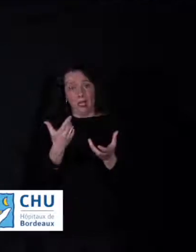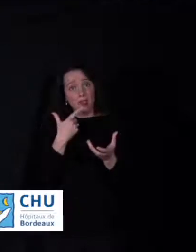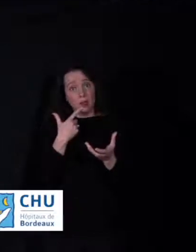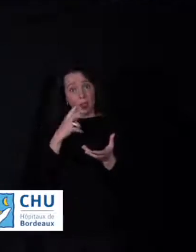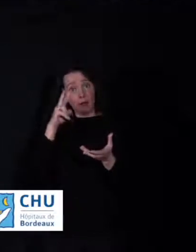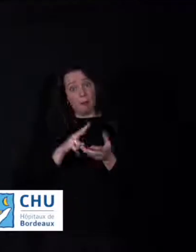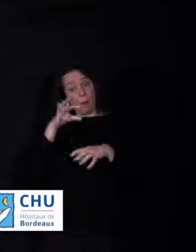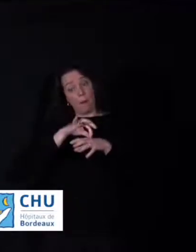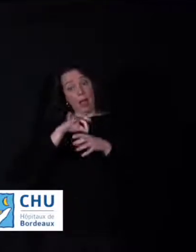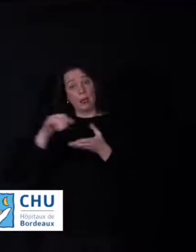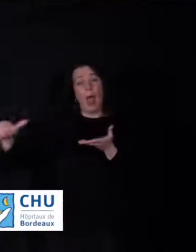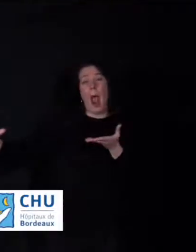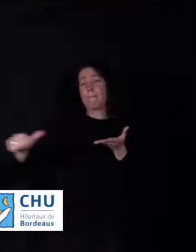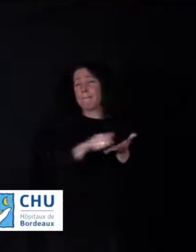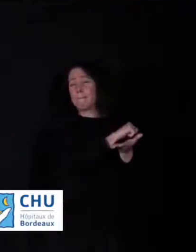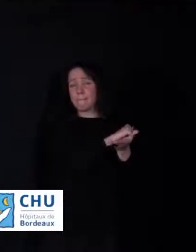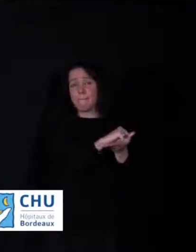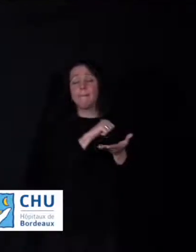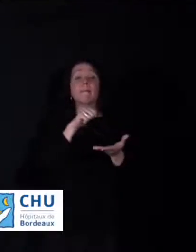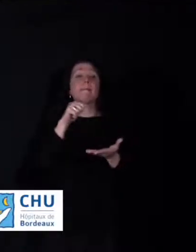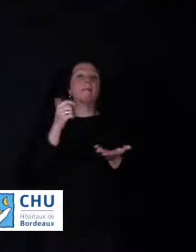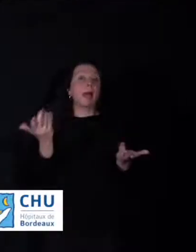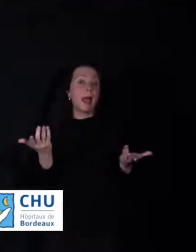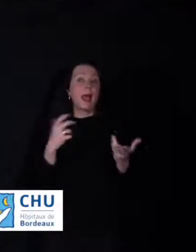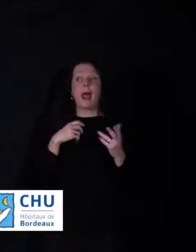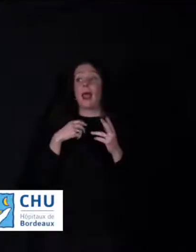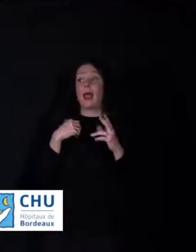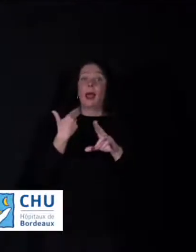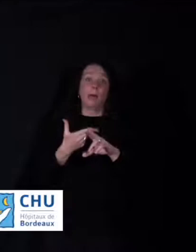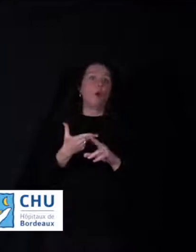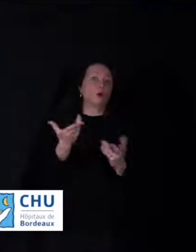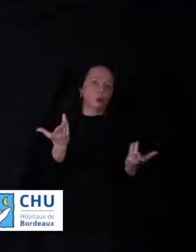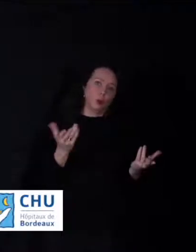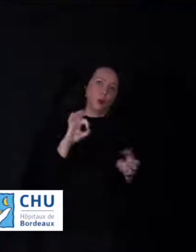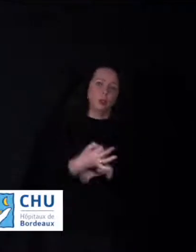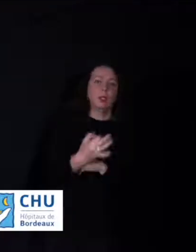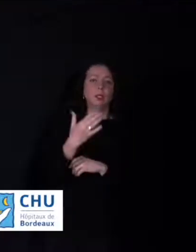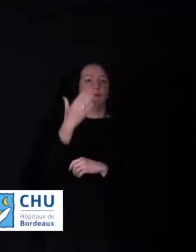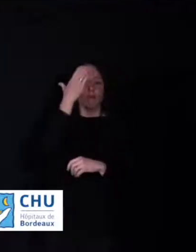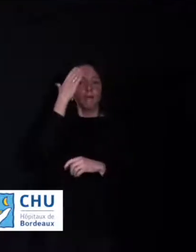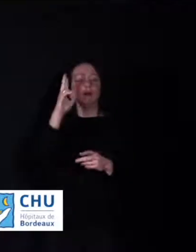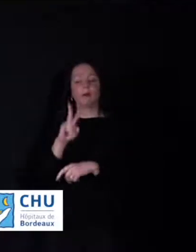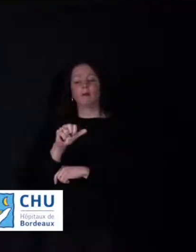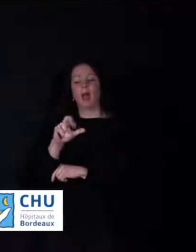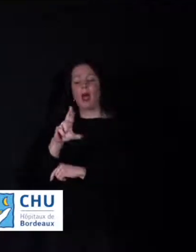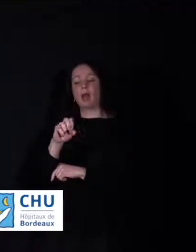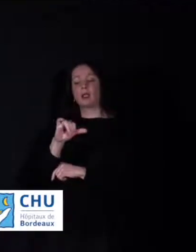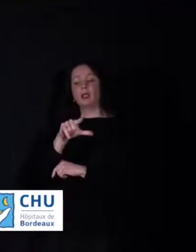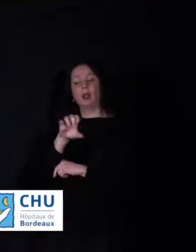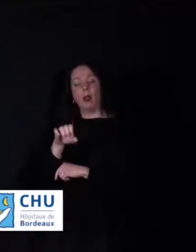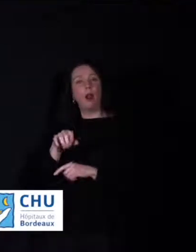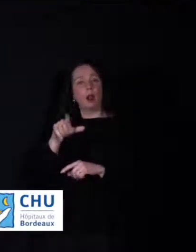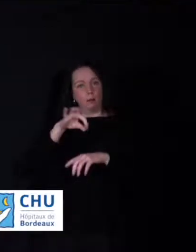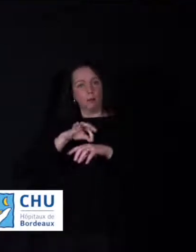éradiqué des maladies infectieuses? La réponse, on la connaît un petit peu pour la variole, qui a